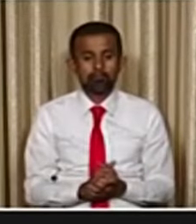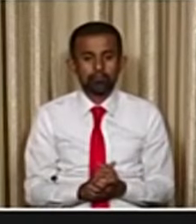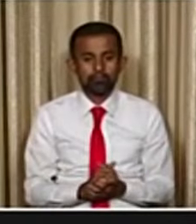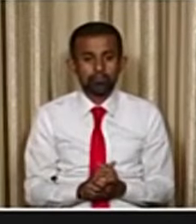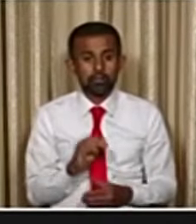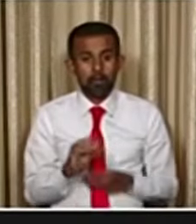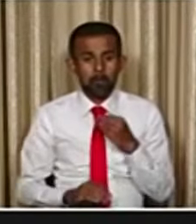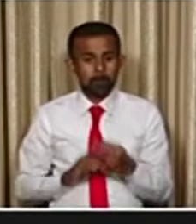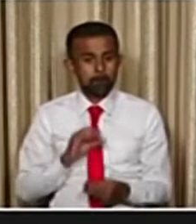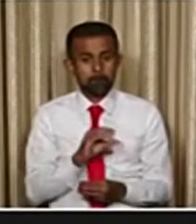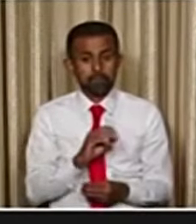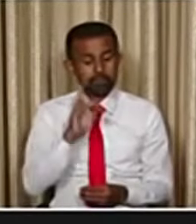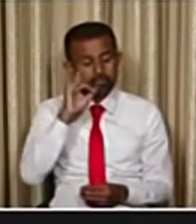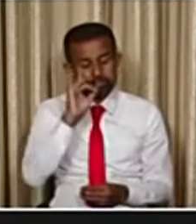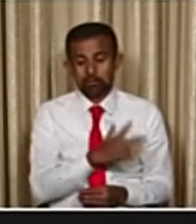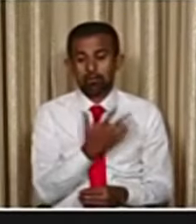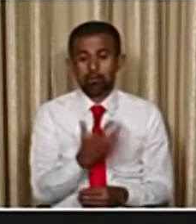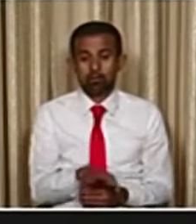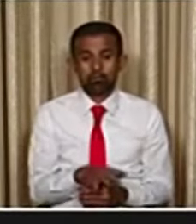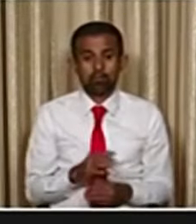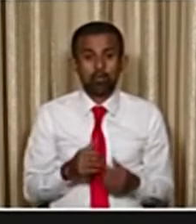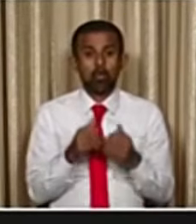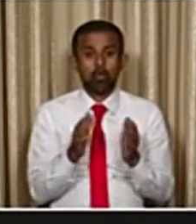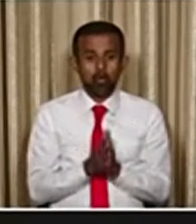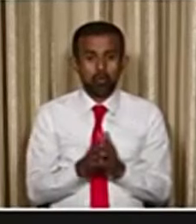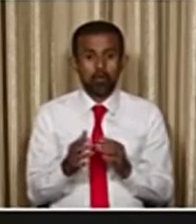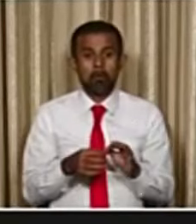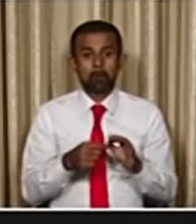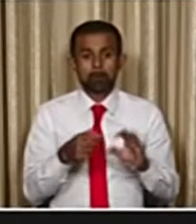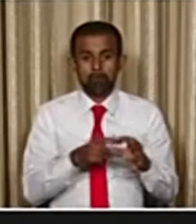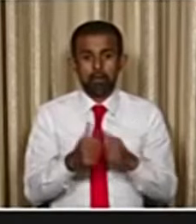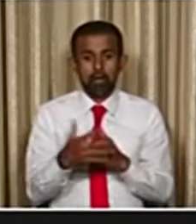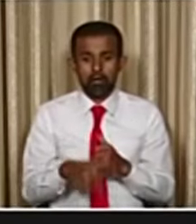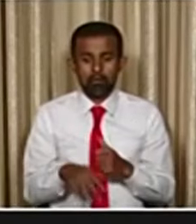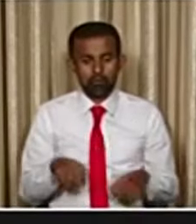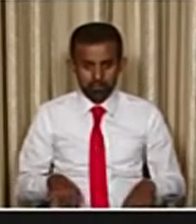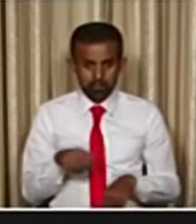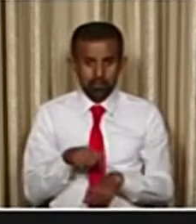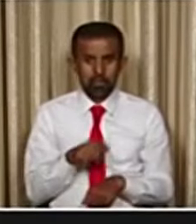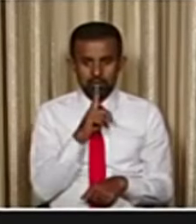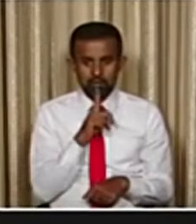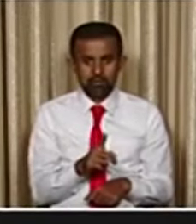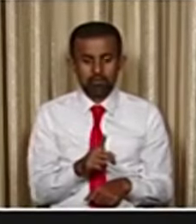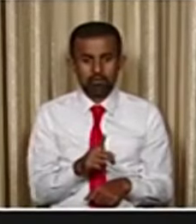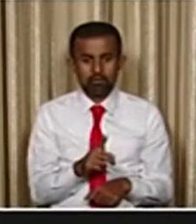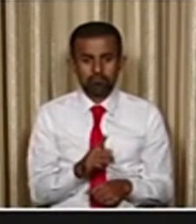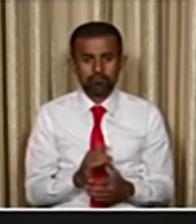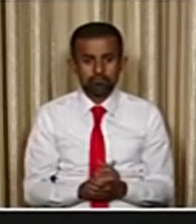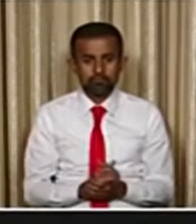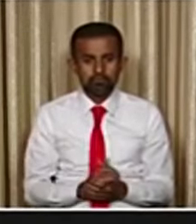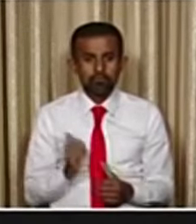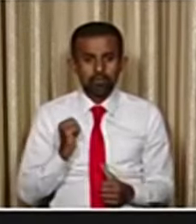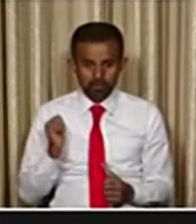මේ රටේ ආයෝජකයන්ට මේ රට එපා කරපු ඒ සියලුම තත්ත්වයන් නිර්මාණය කළා. මම අහන්න කැමති යම්